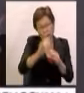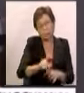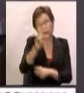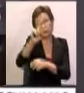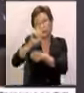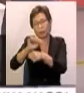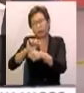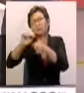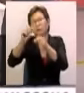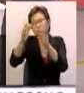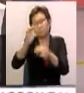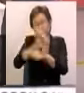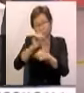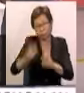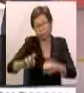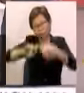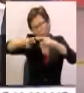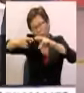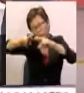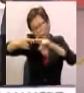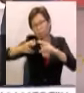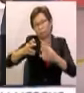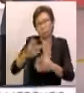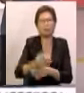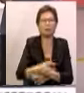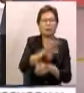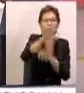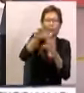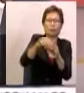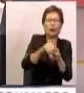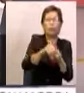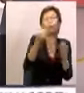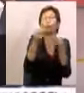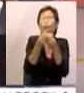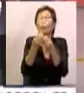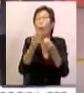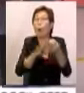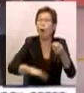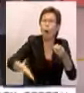pekerja renovation tadilah. Dan terlibat adalah 29